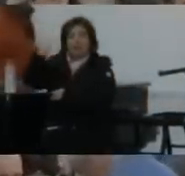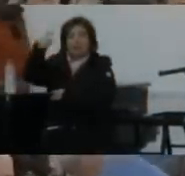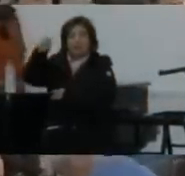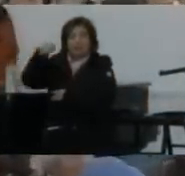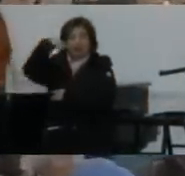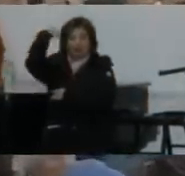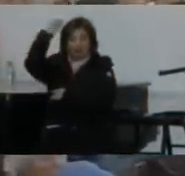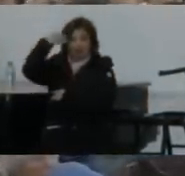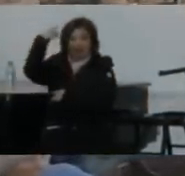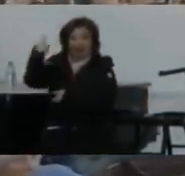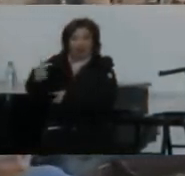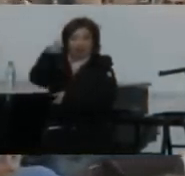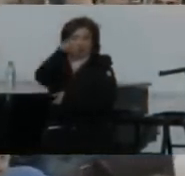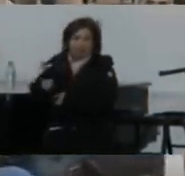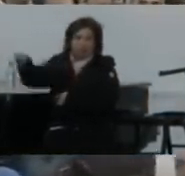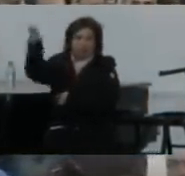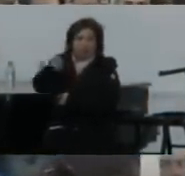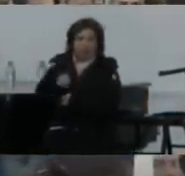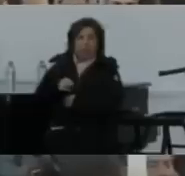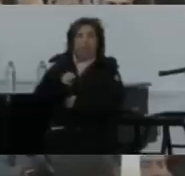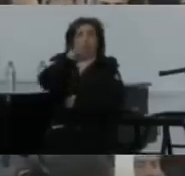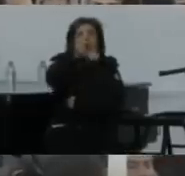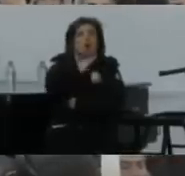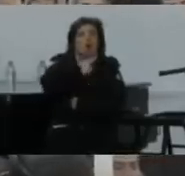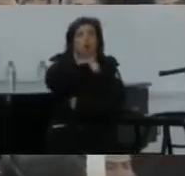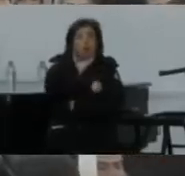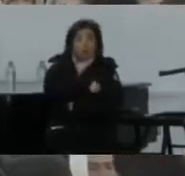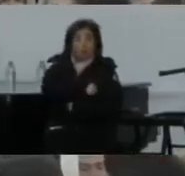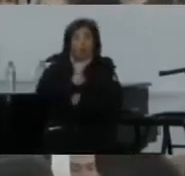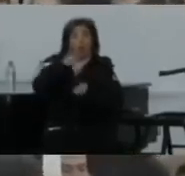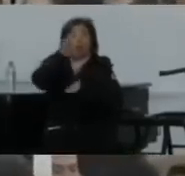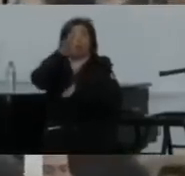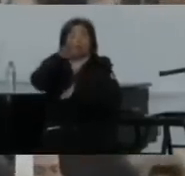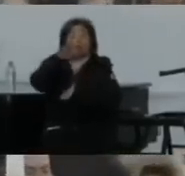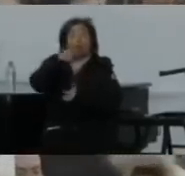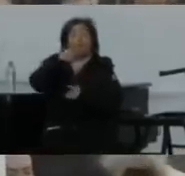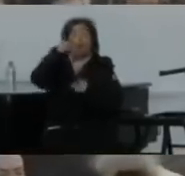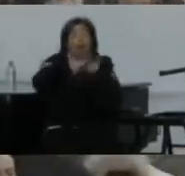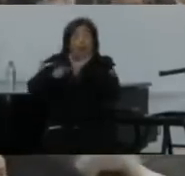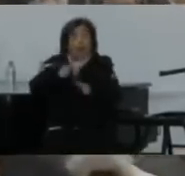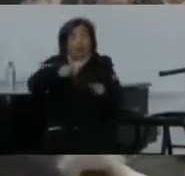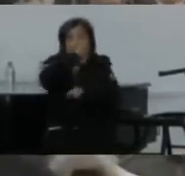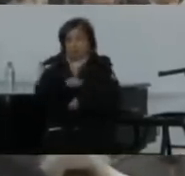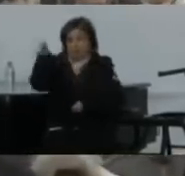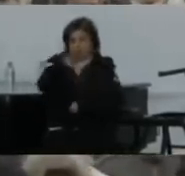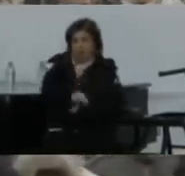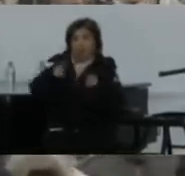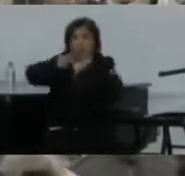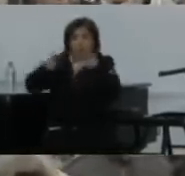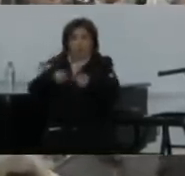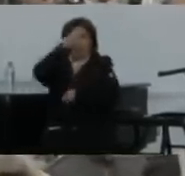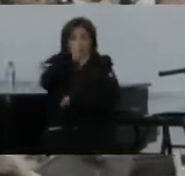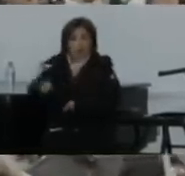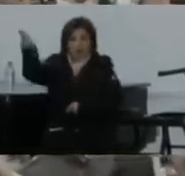accorpiamo i comuni sotto i 5.000 abitanti, togliamo ste cazzo di province e facciamo un referendum sulle regioni, ci togliamo dai